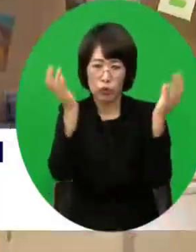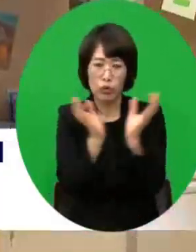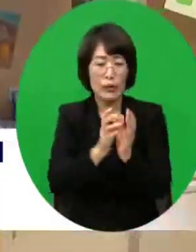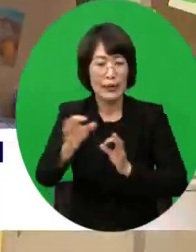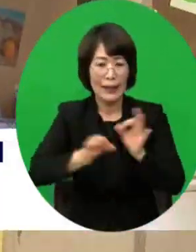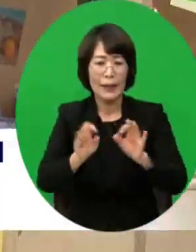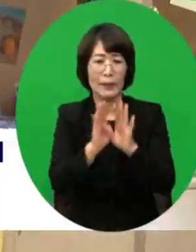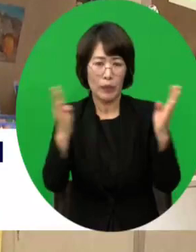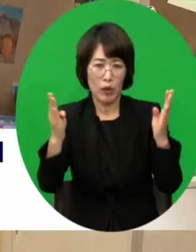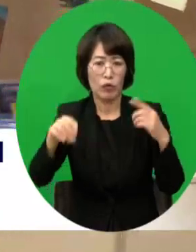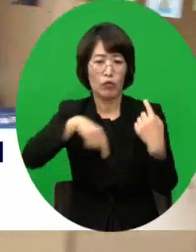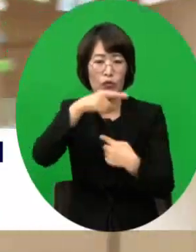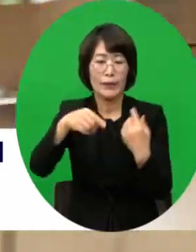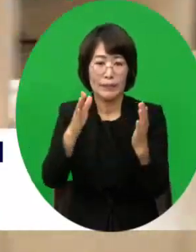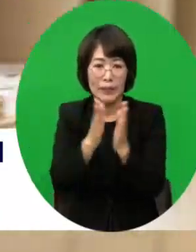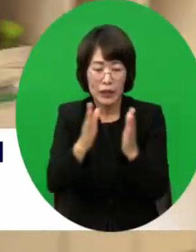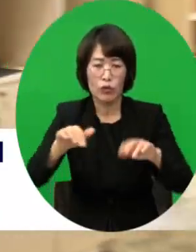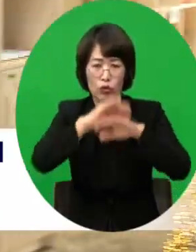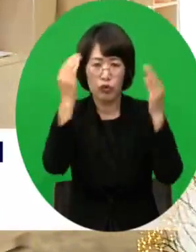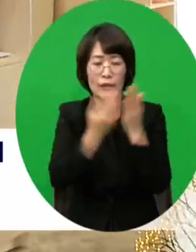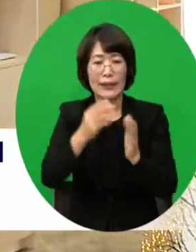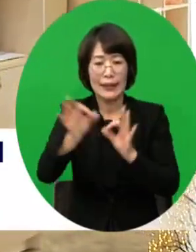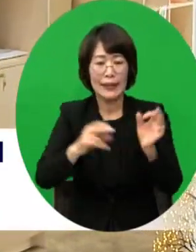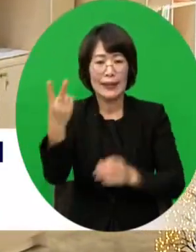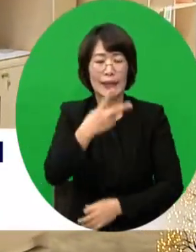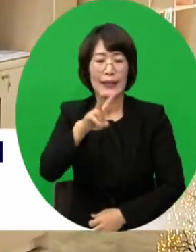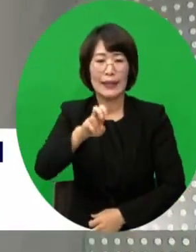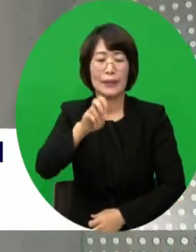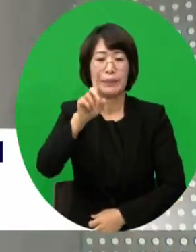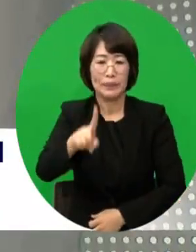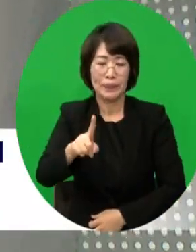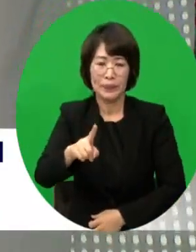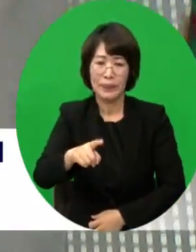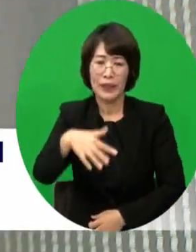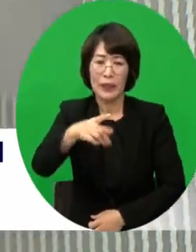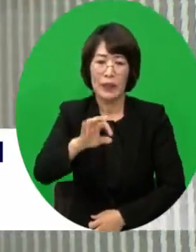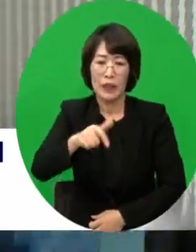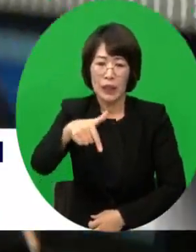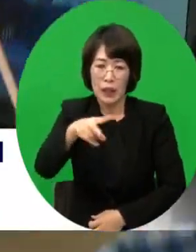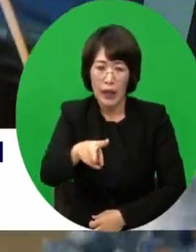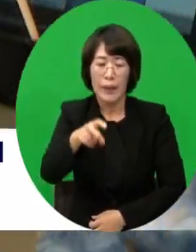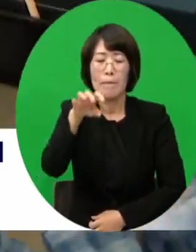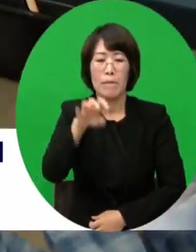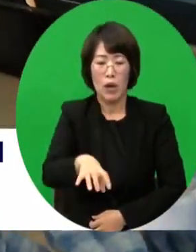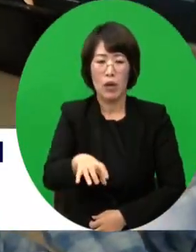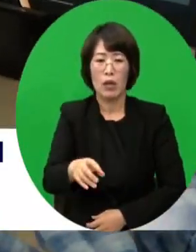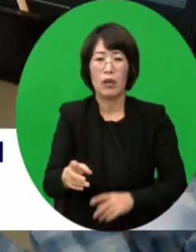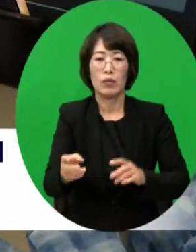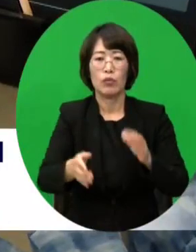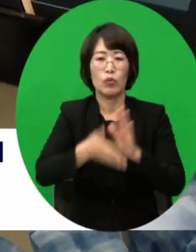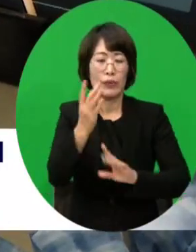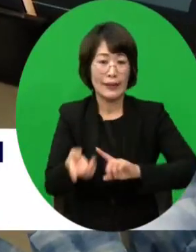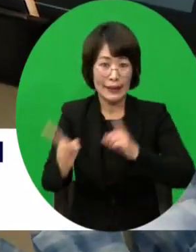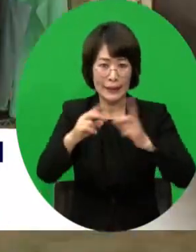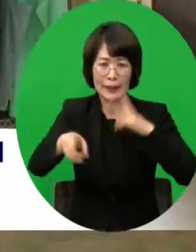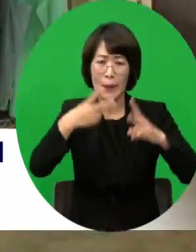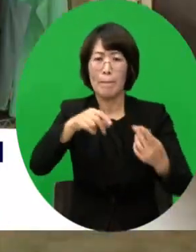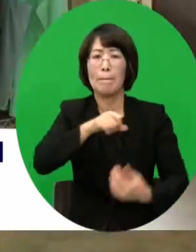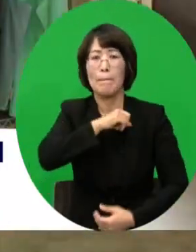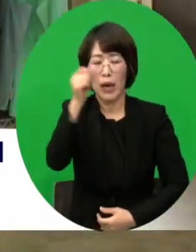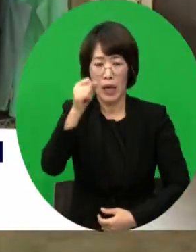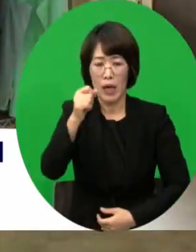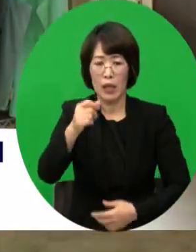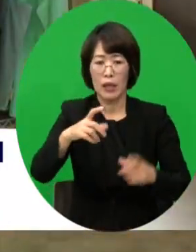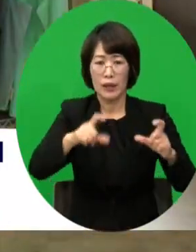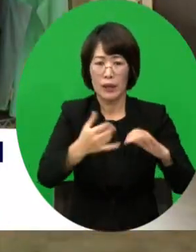시작했습니다. 누구나 상점은 지난 2021년 청계면 도시재생 예비사업으로 선정된 뒤 주민들이